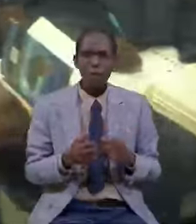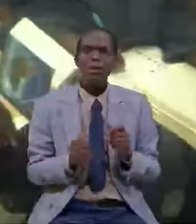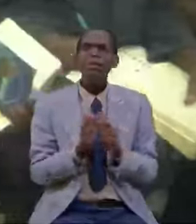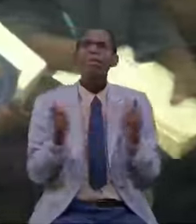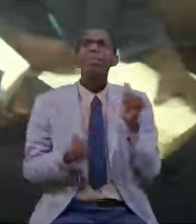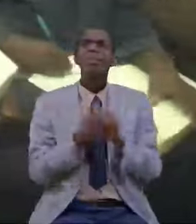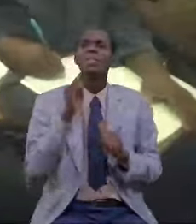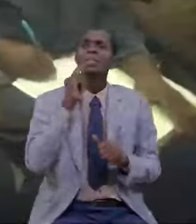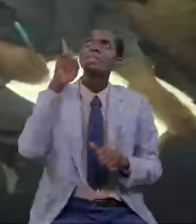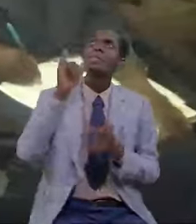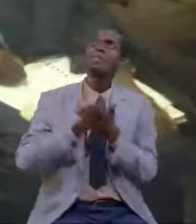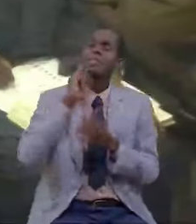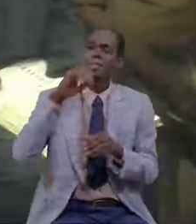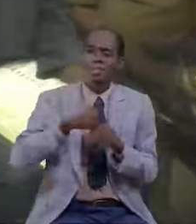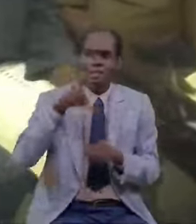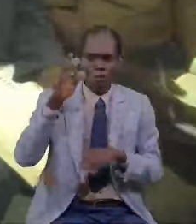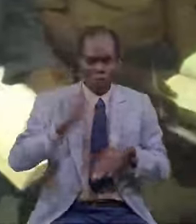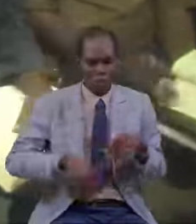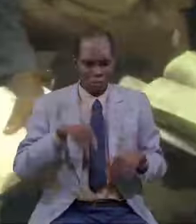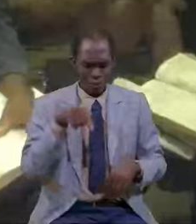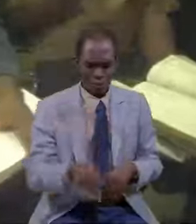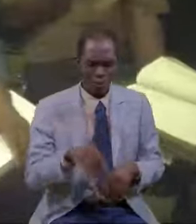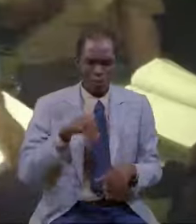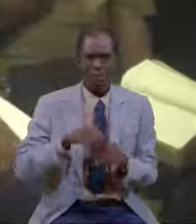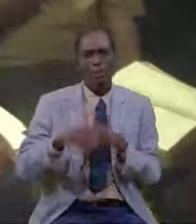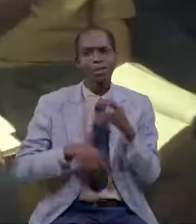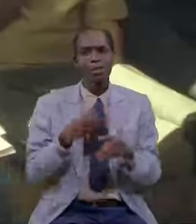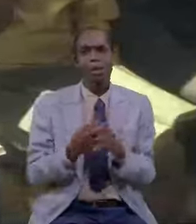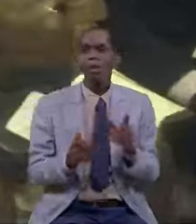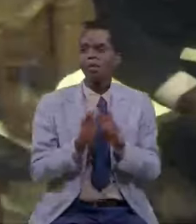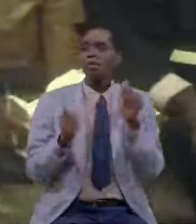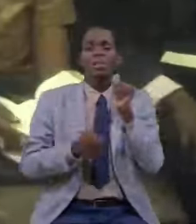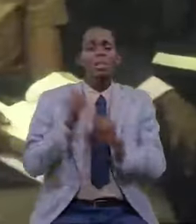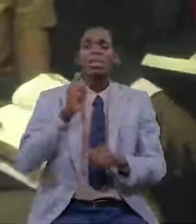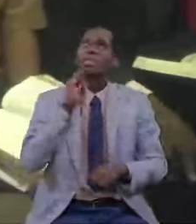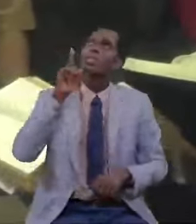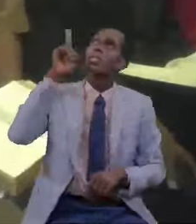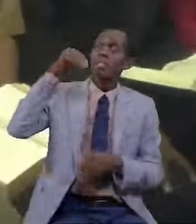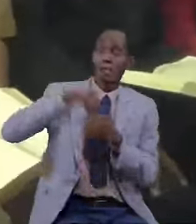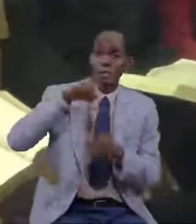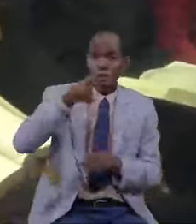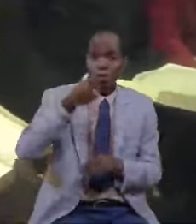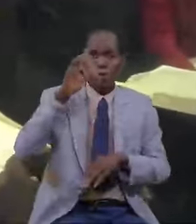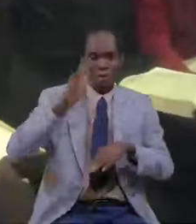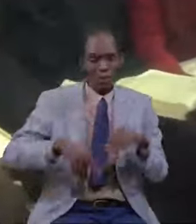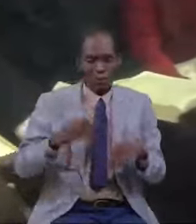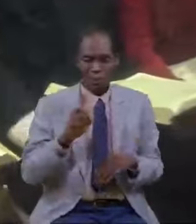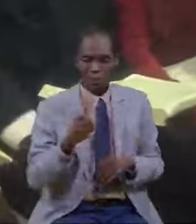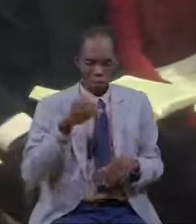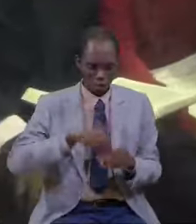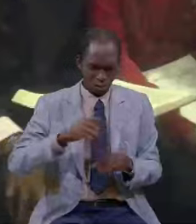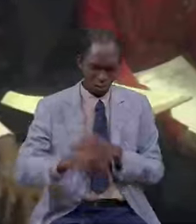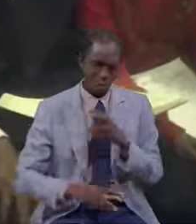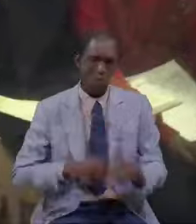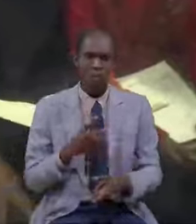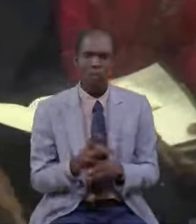la tête en bas. Alors, quel est le problème? Celui qui est en vous est plus grand que celui qui est dans le monde.